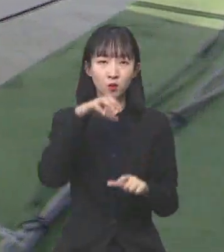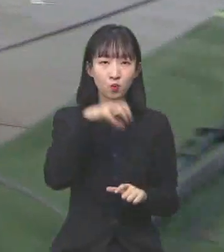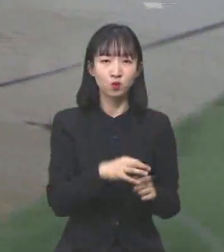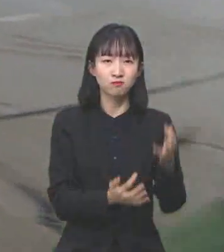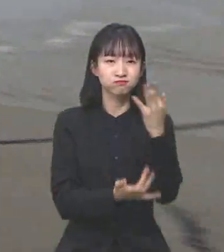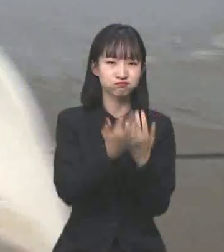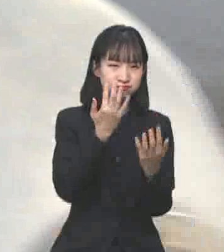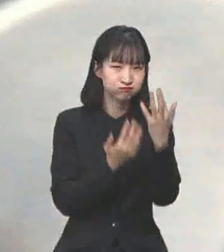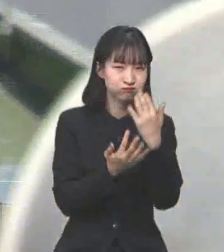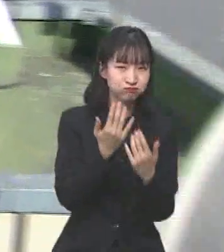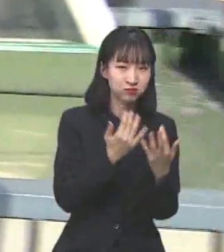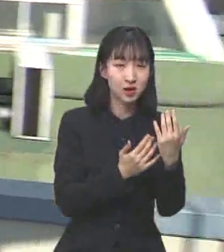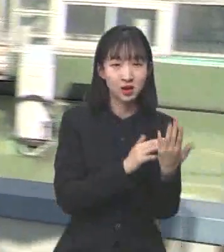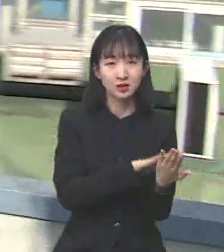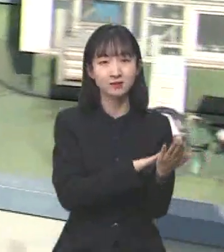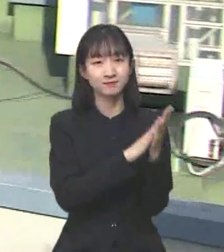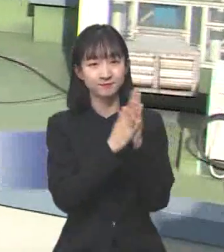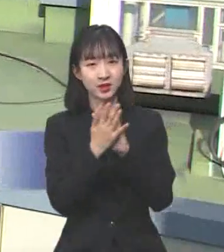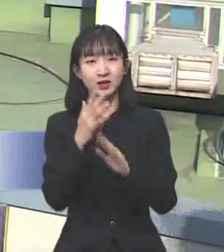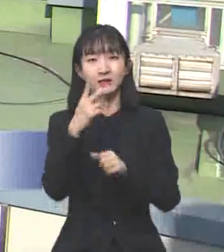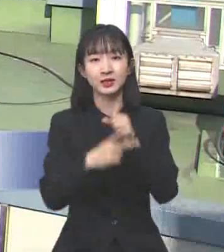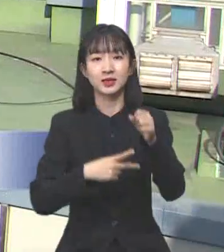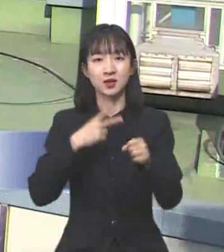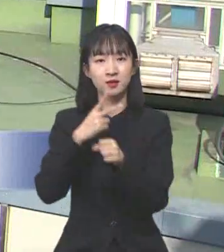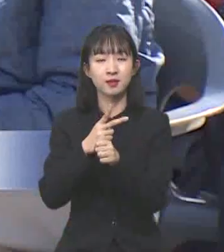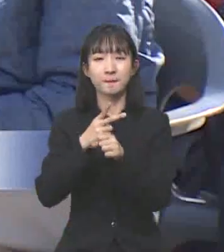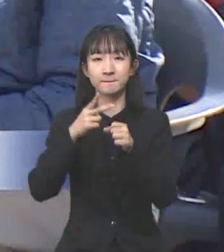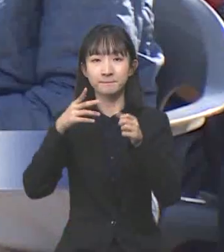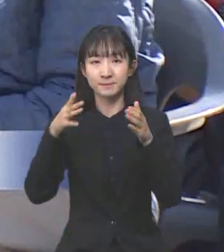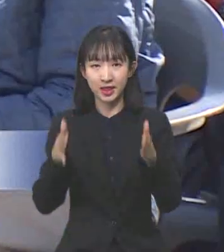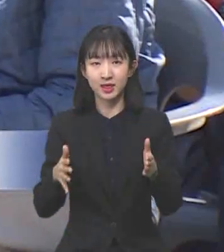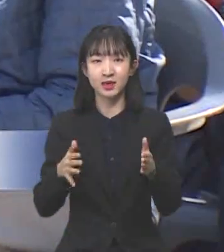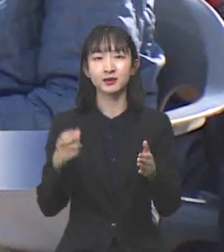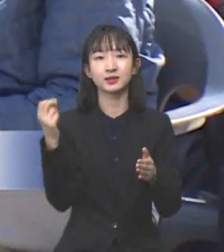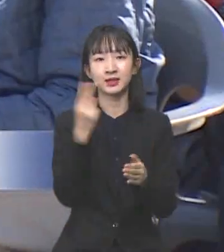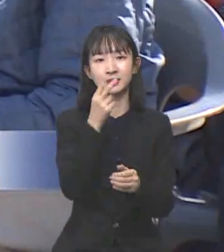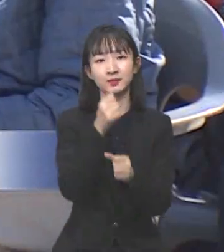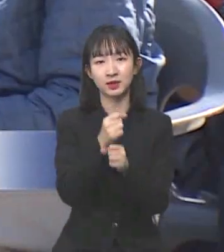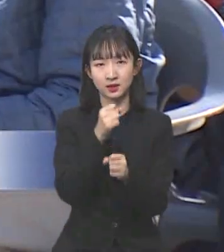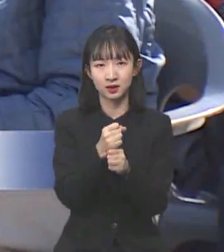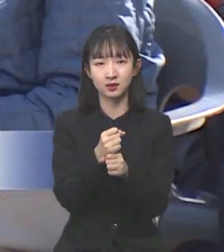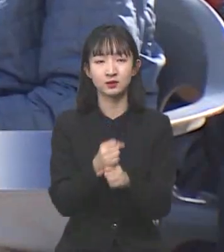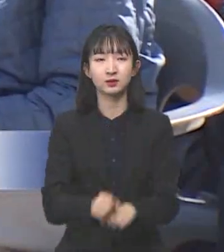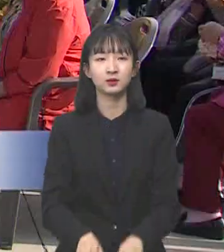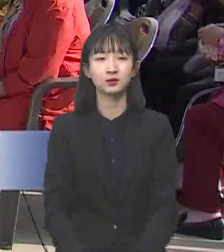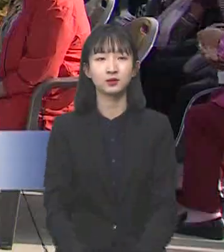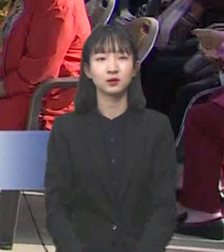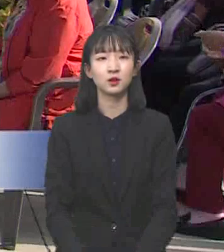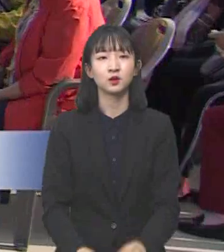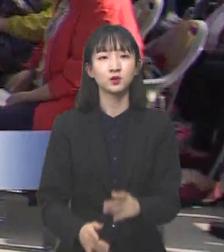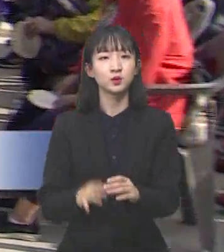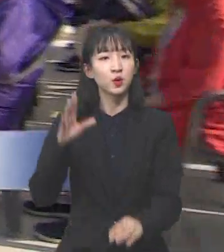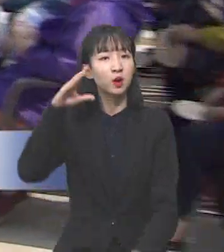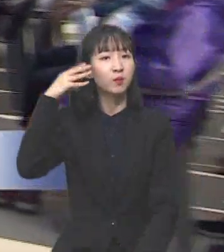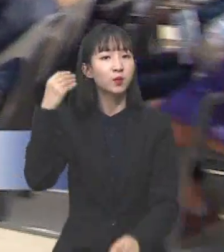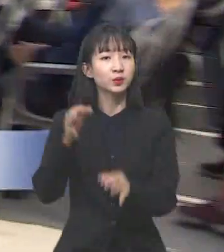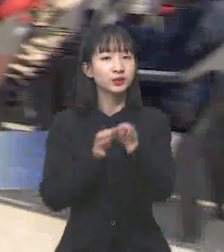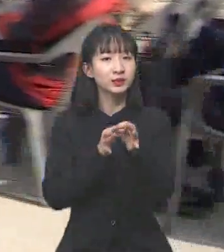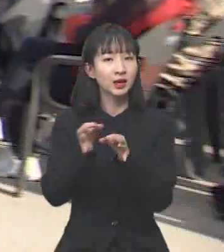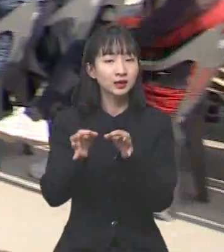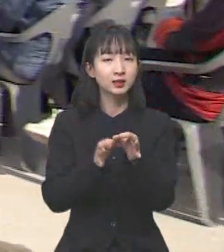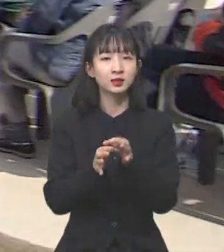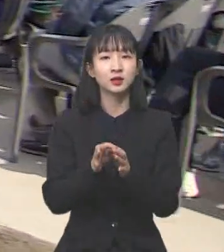2년 반이 지나 재건이 시작됩니다 남동구 와 상인들로 구성된 협동조합은 슬프고 시장 현대어 섭